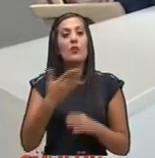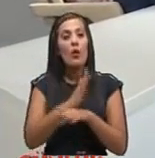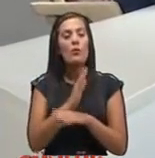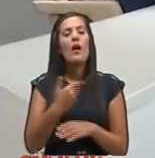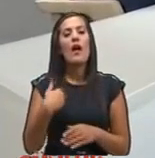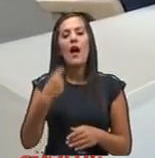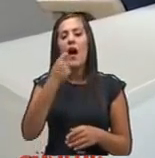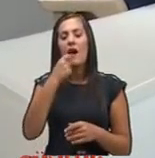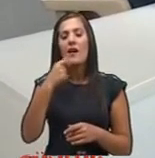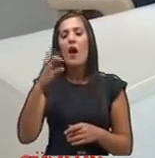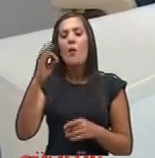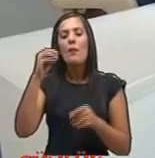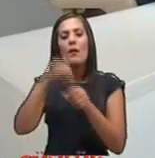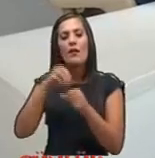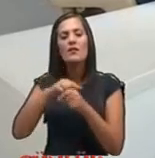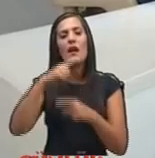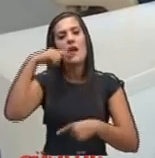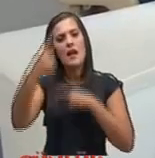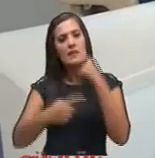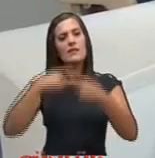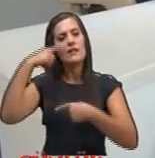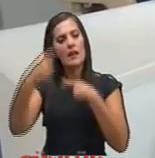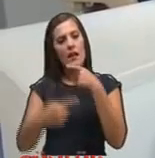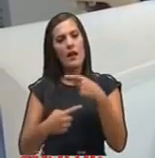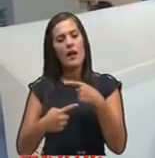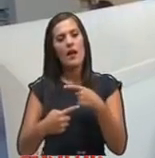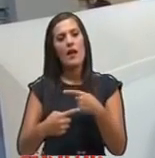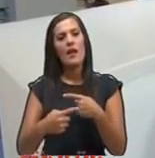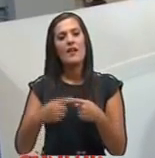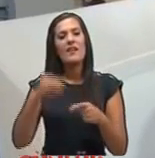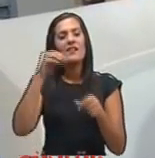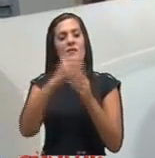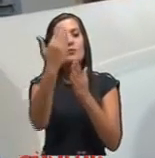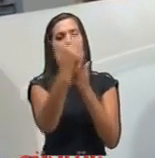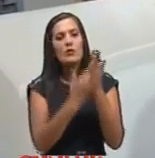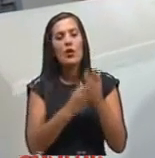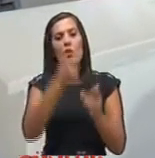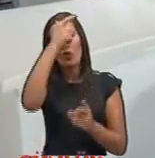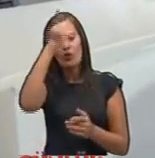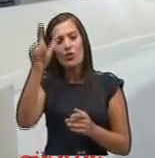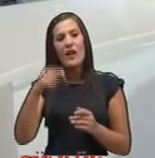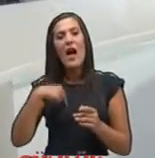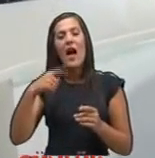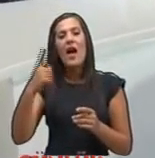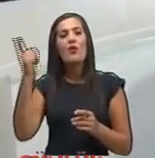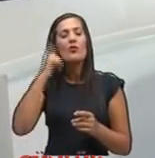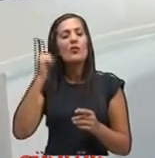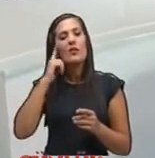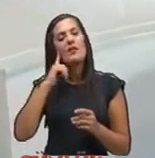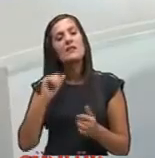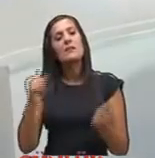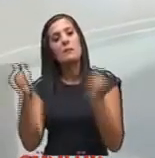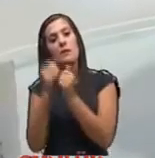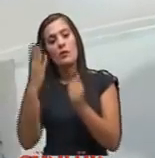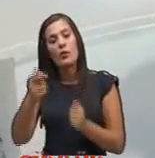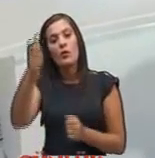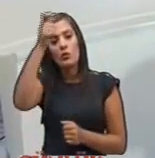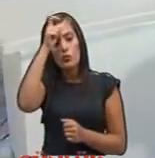Ankara Devlet Operası her sene repertuarını dünya klasiklerinin yanında